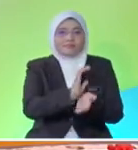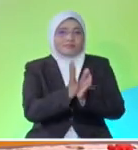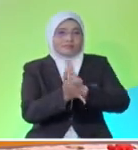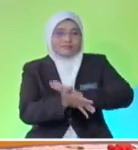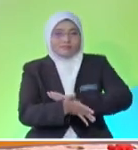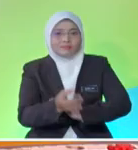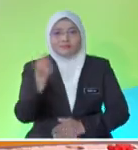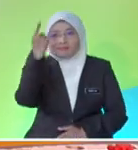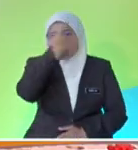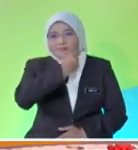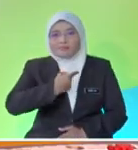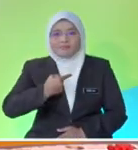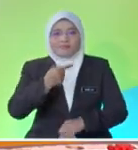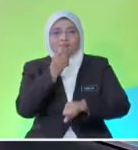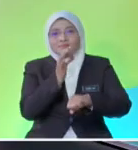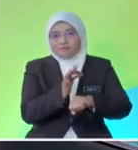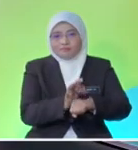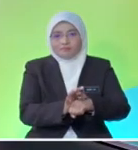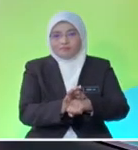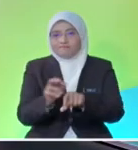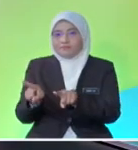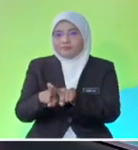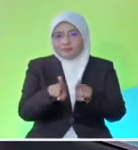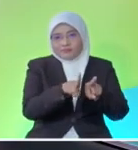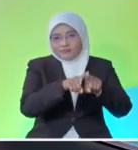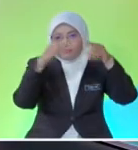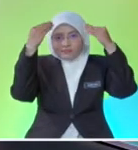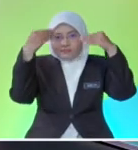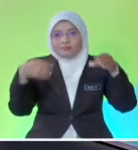Baik. Saya akan cuba betulkan kedudukan.